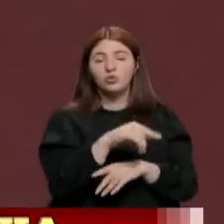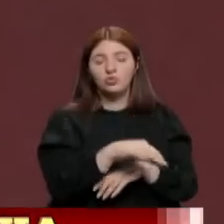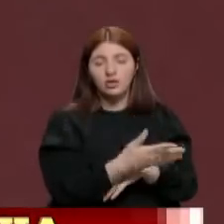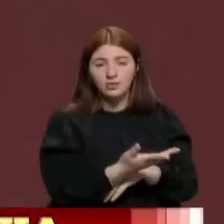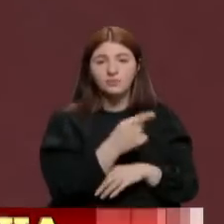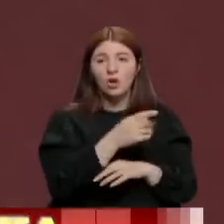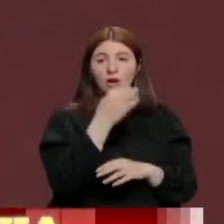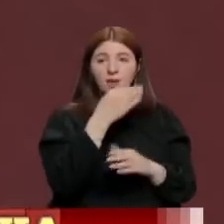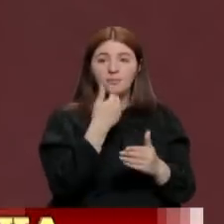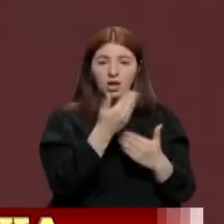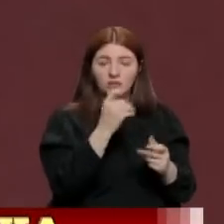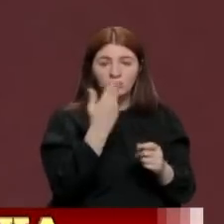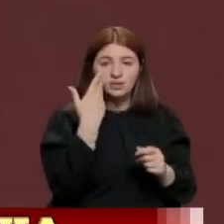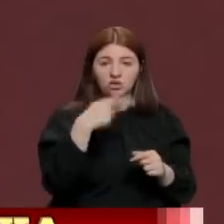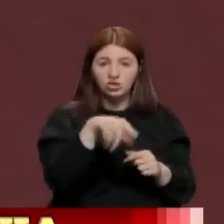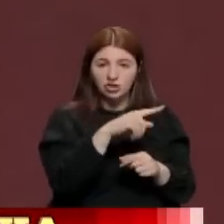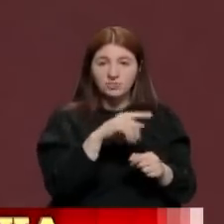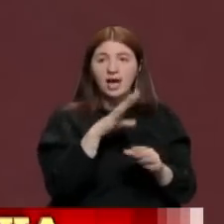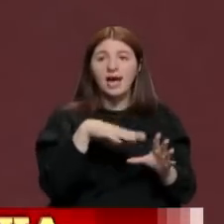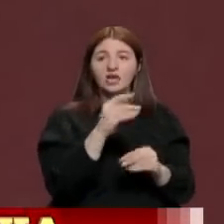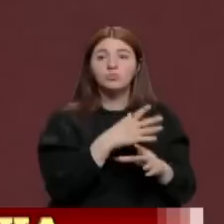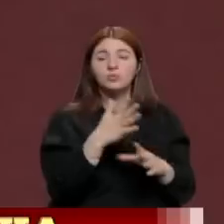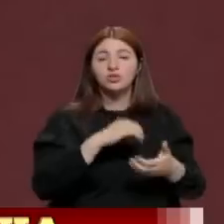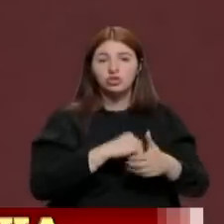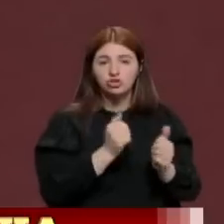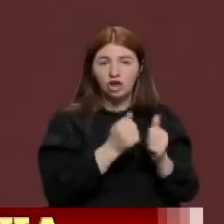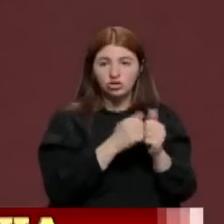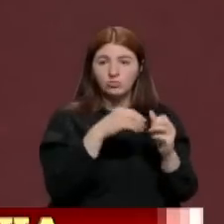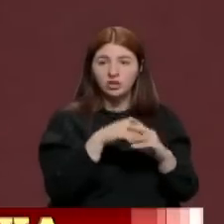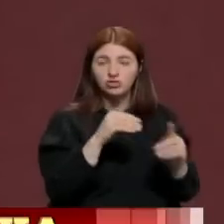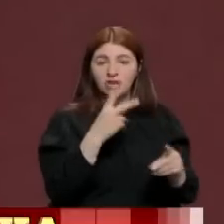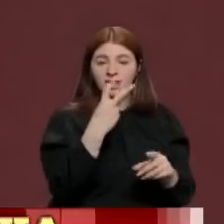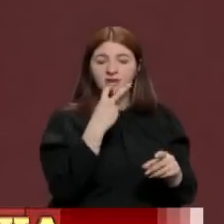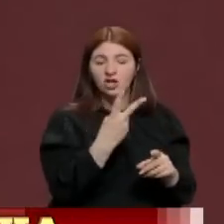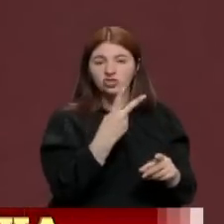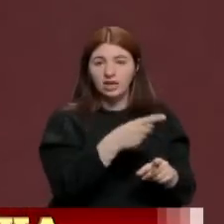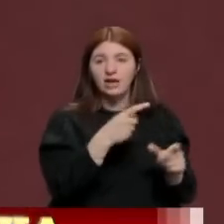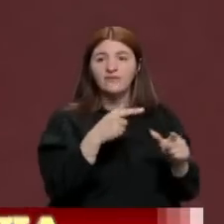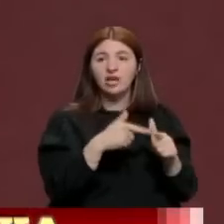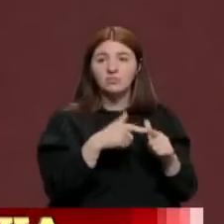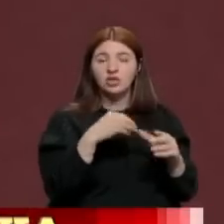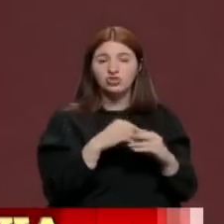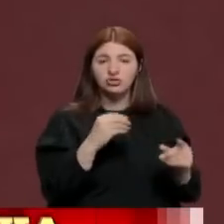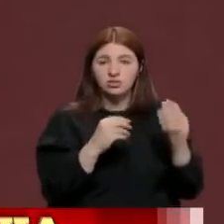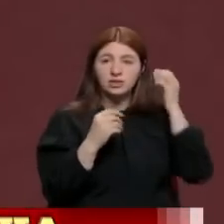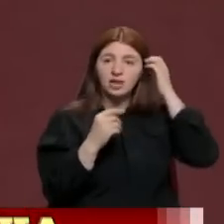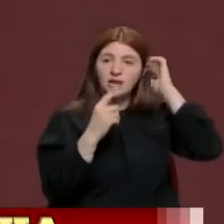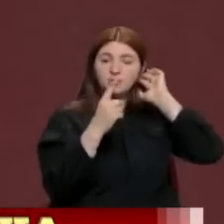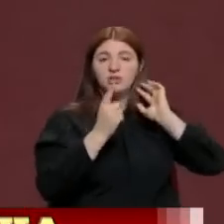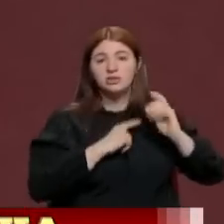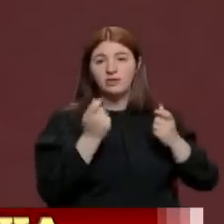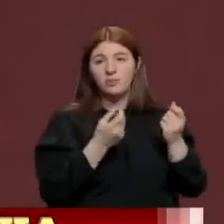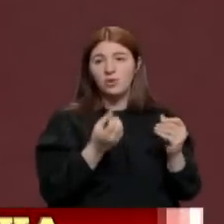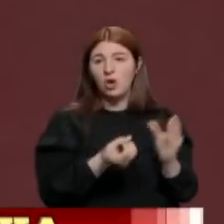anda. O haberi paylaşacağız izleyicilerimizle. Herkes büyük bir dayanışma içinde. 2 yaşındaki Fatma için de bir